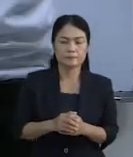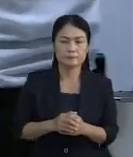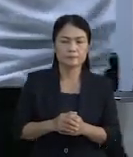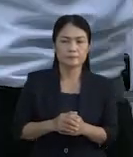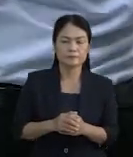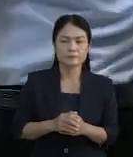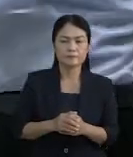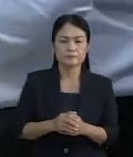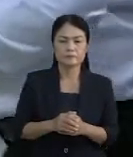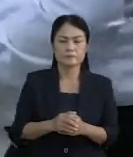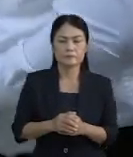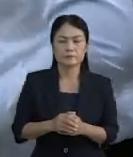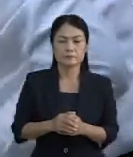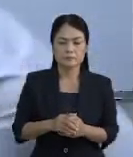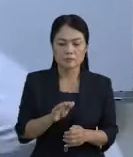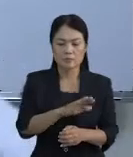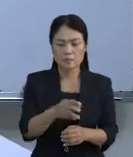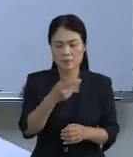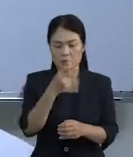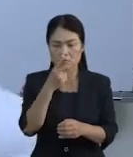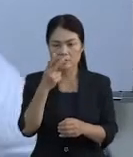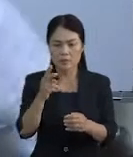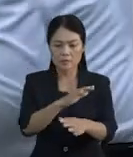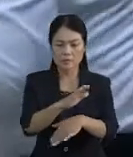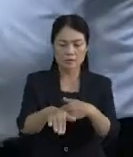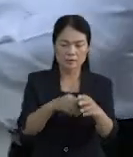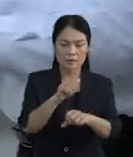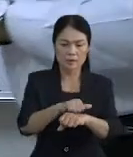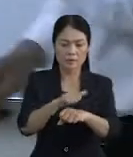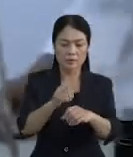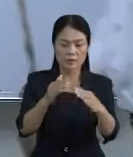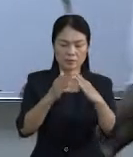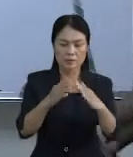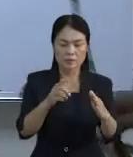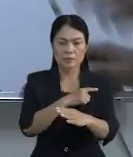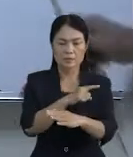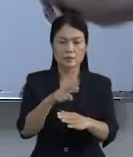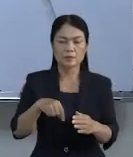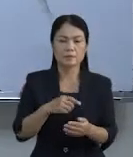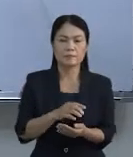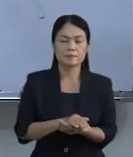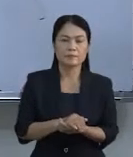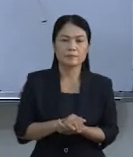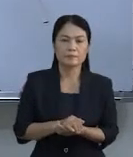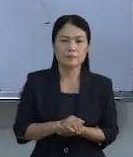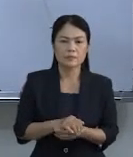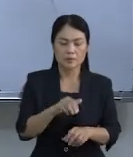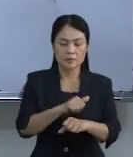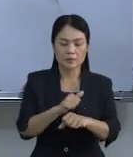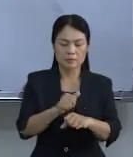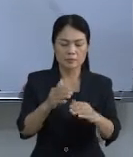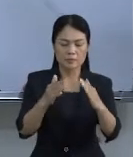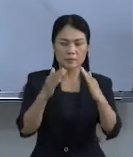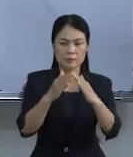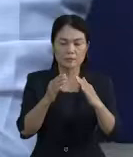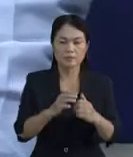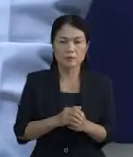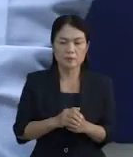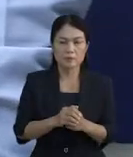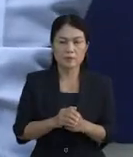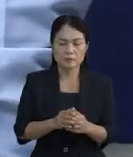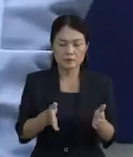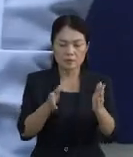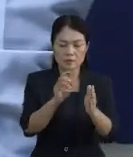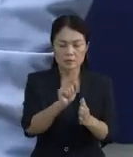và có sự kê tận óc nia một lứa cách gặp tia bao dương và cách gặp tia chỗ so